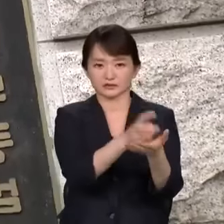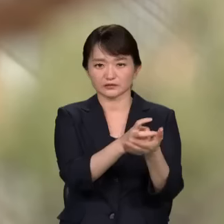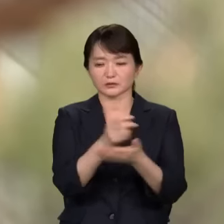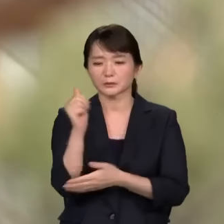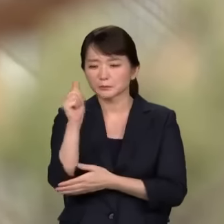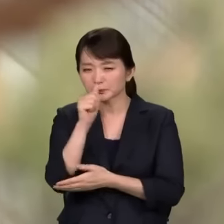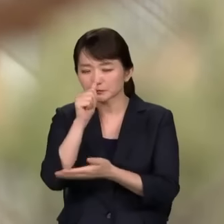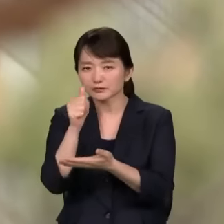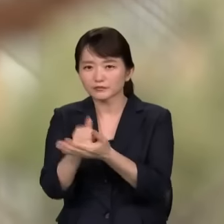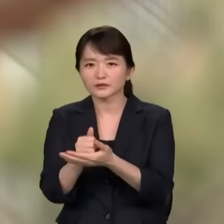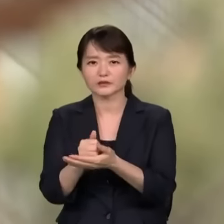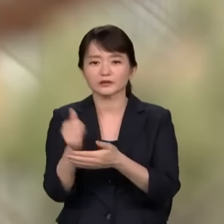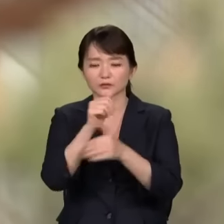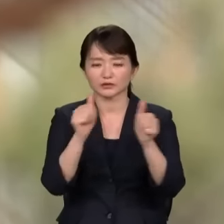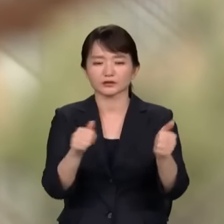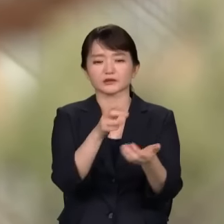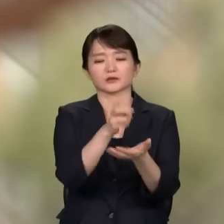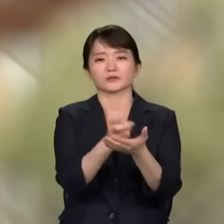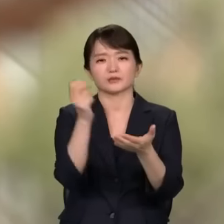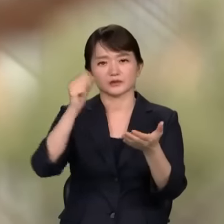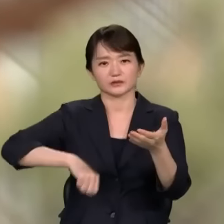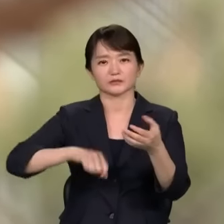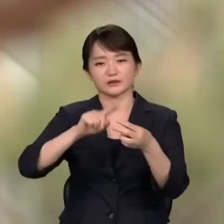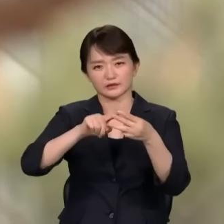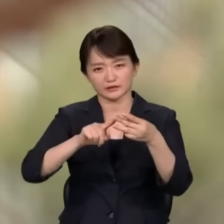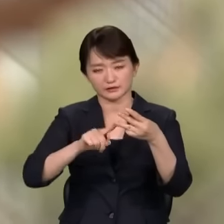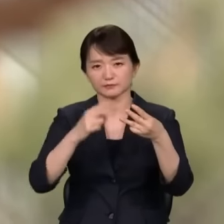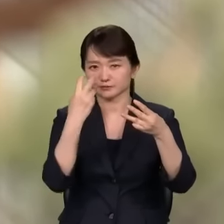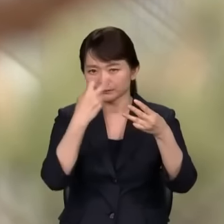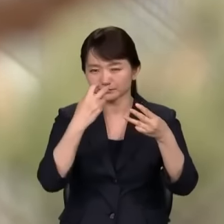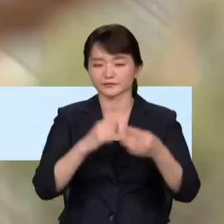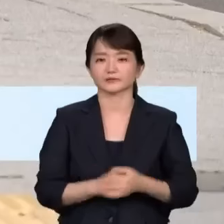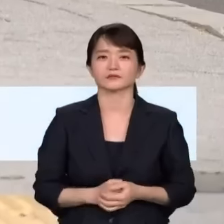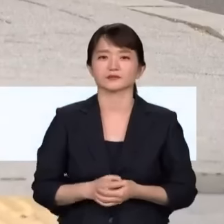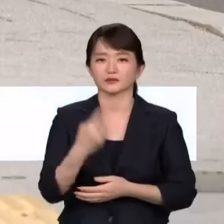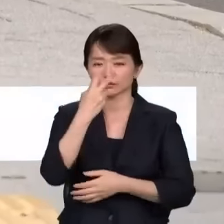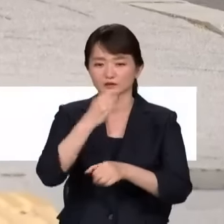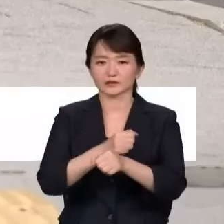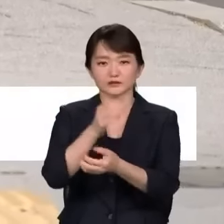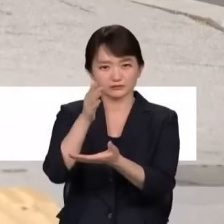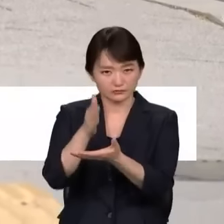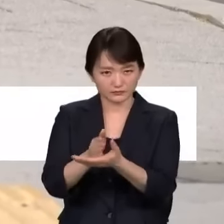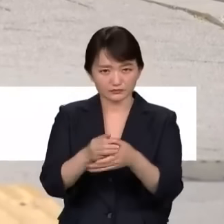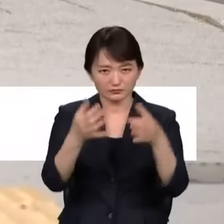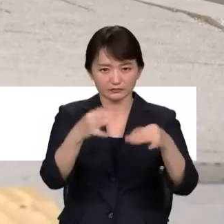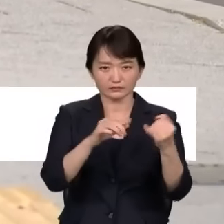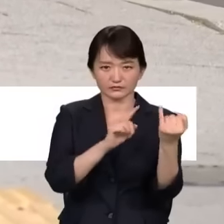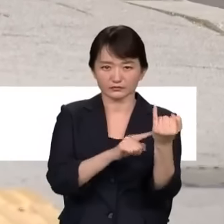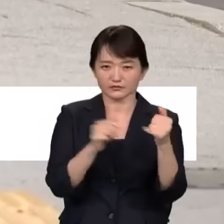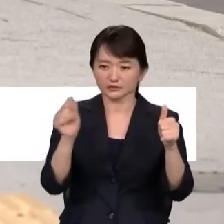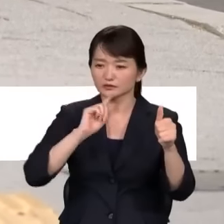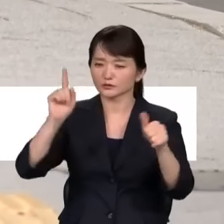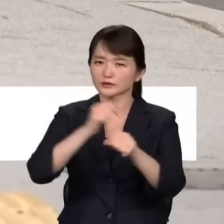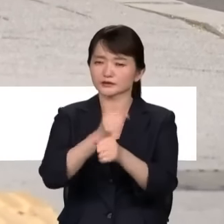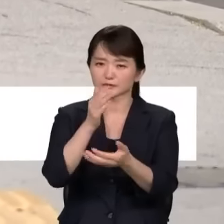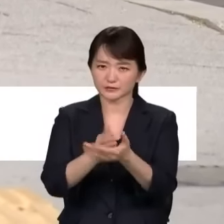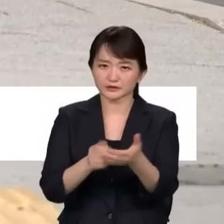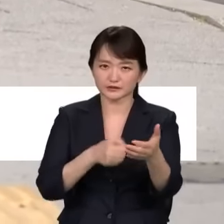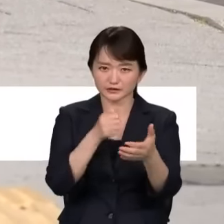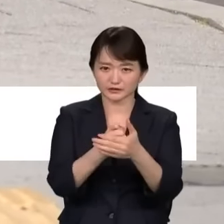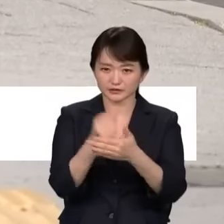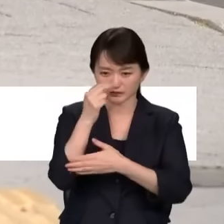알선수재와 변호사법 위반에 대한 심의도 합니다. 이 수심위는 계속 수사 여부 혹은 김 여사에 대한 기소 여부 등을 판단해